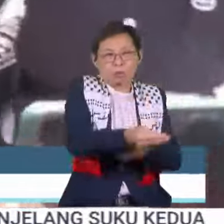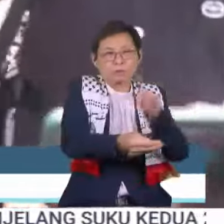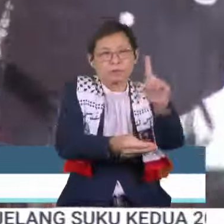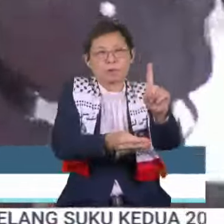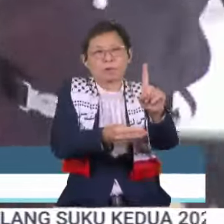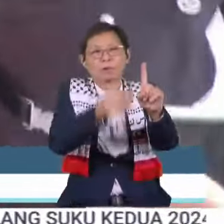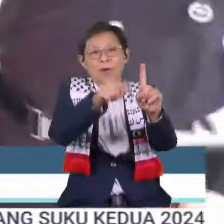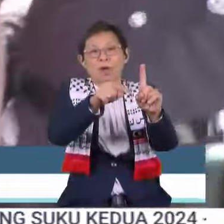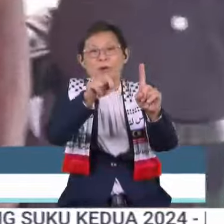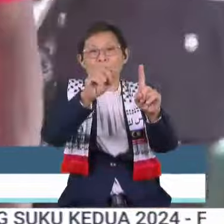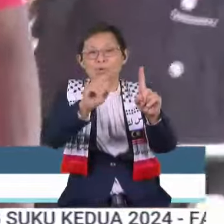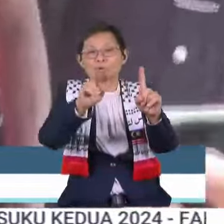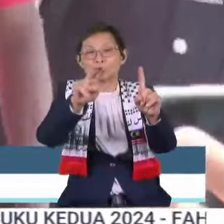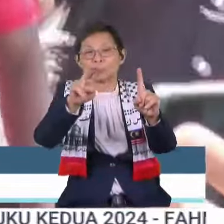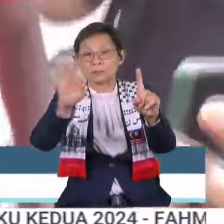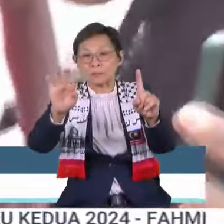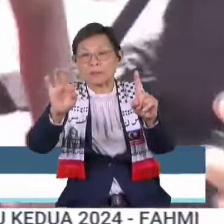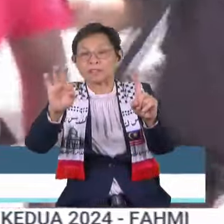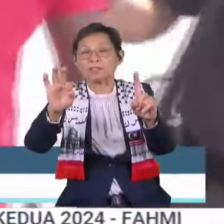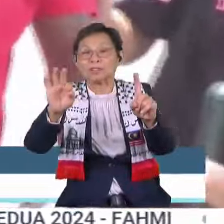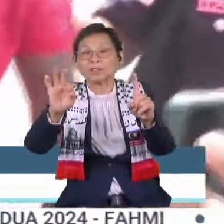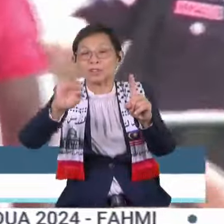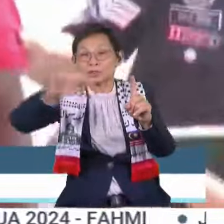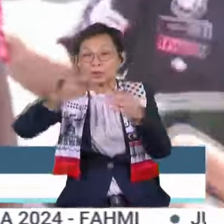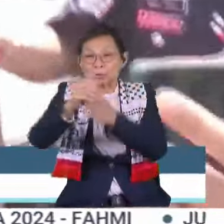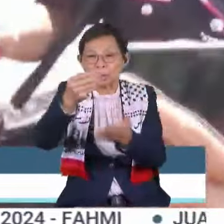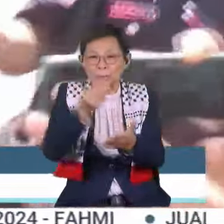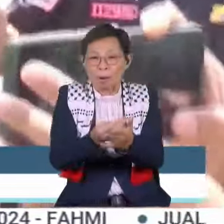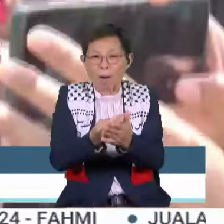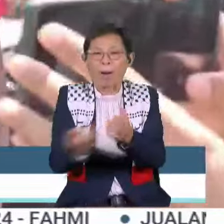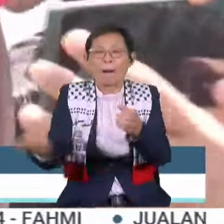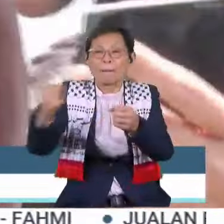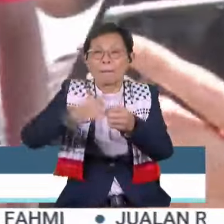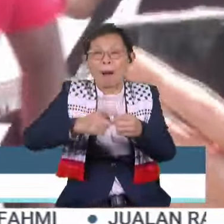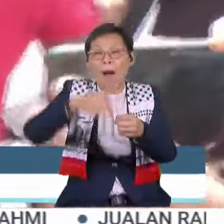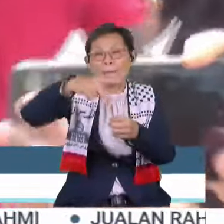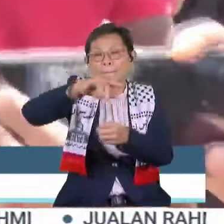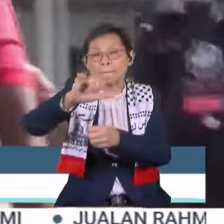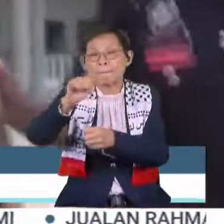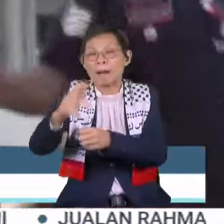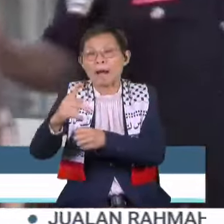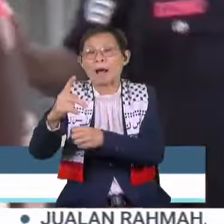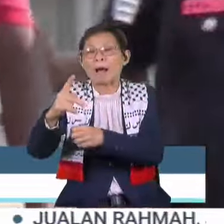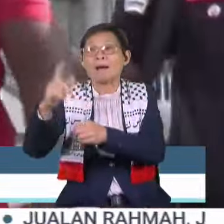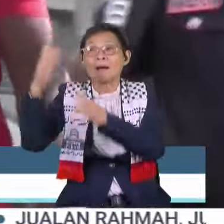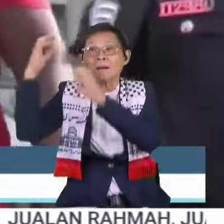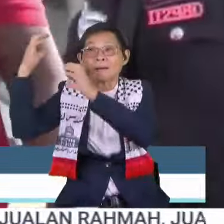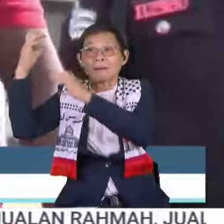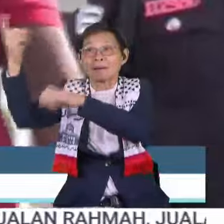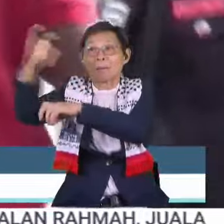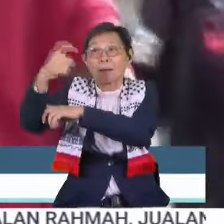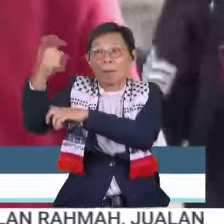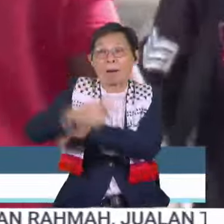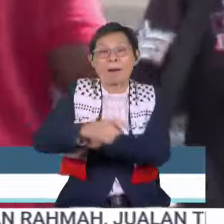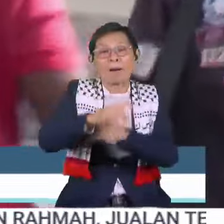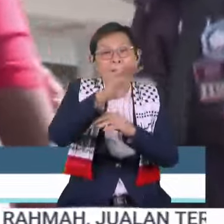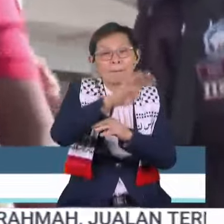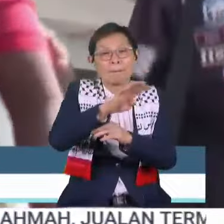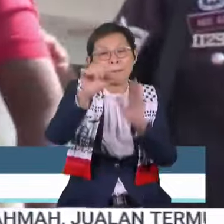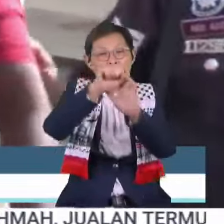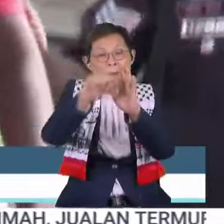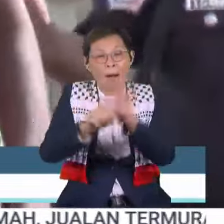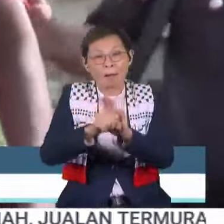r.029 juta berhubung tender pajak ladang kelapa sawit m Gopala dituduh di bawah seksyen 420 kanun